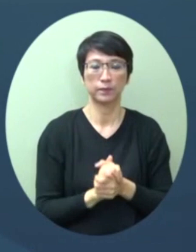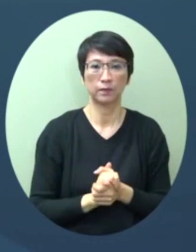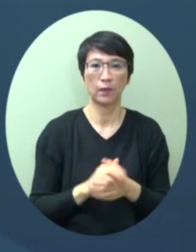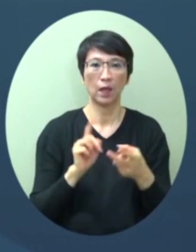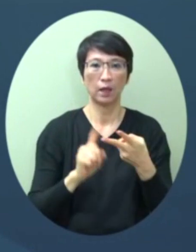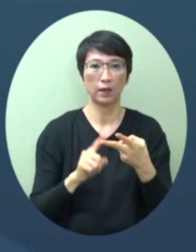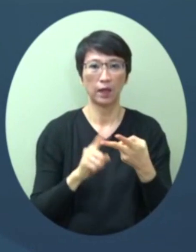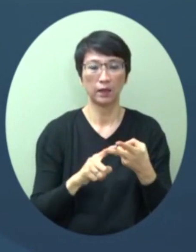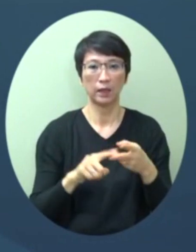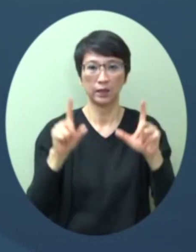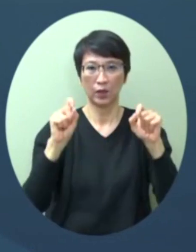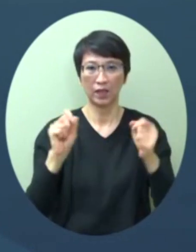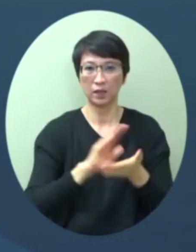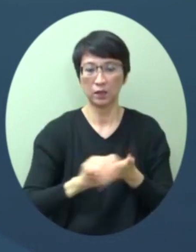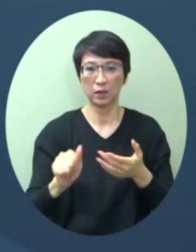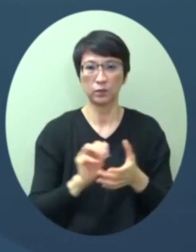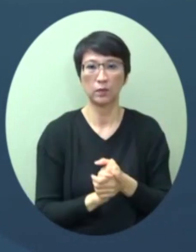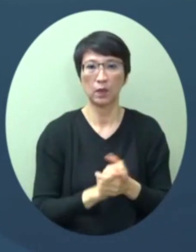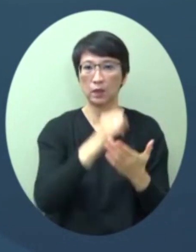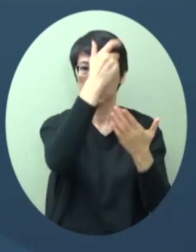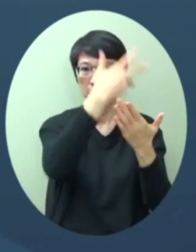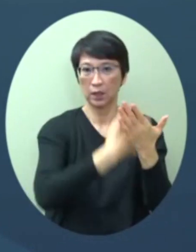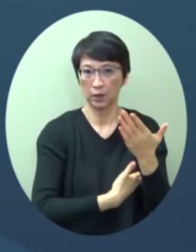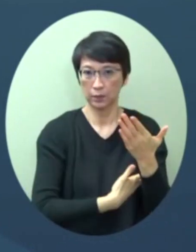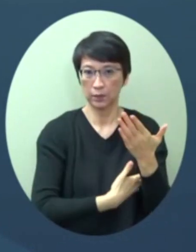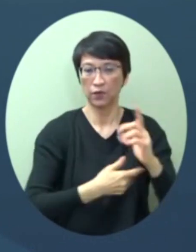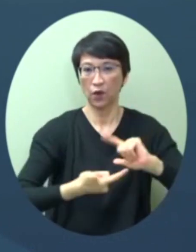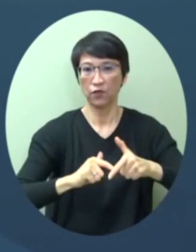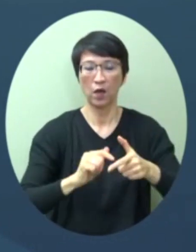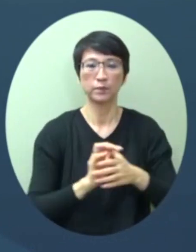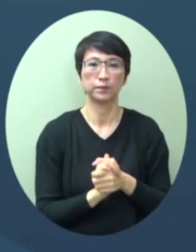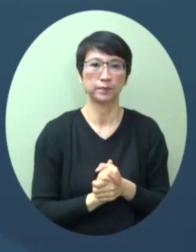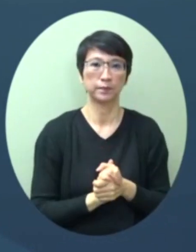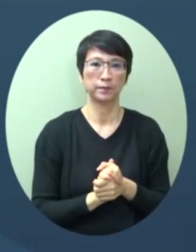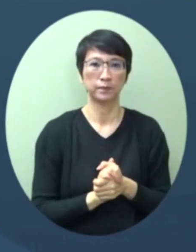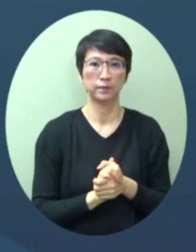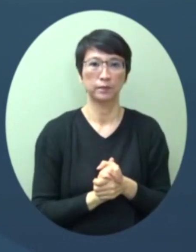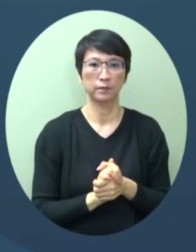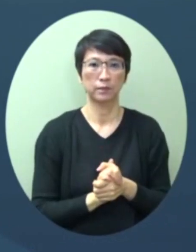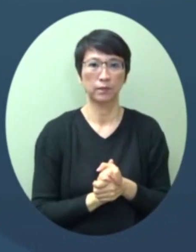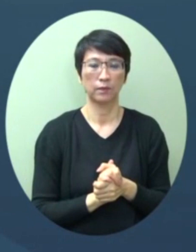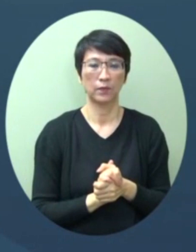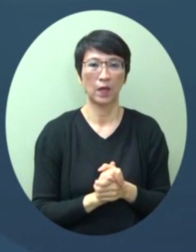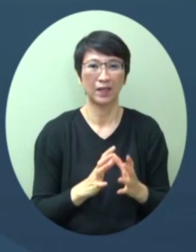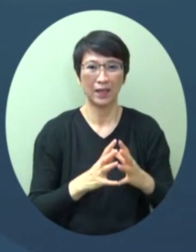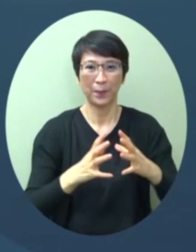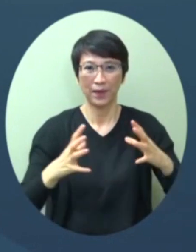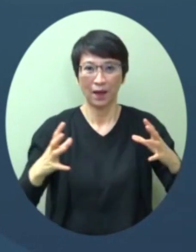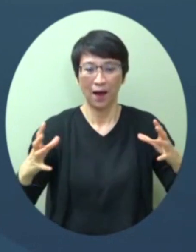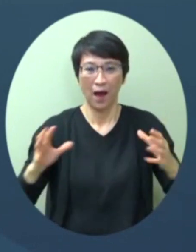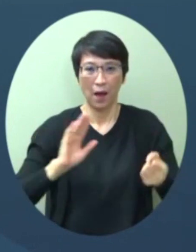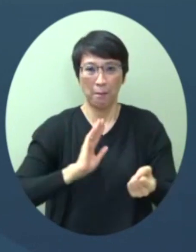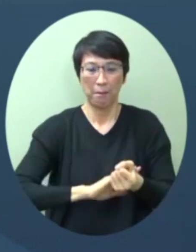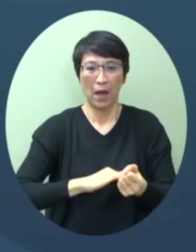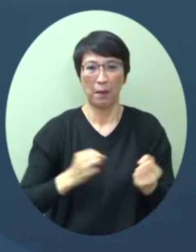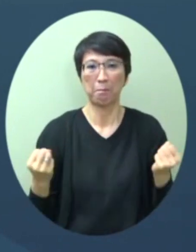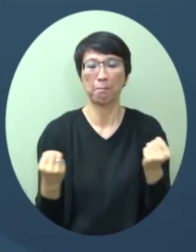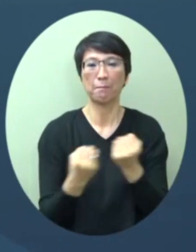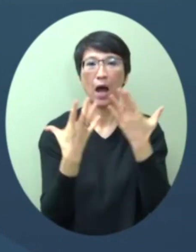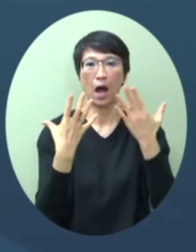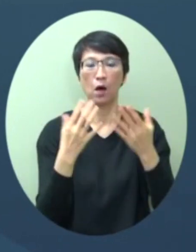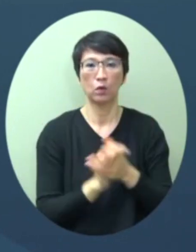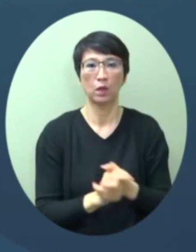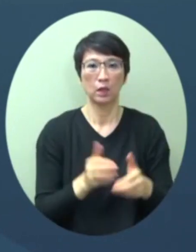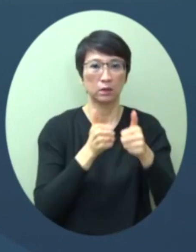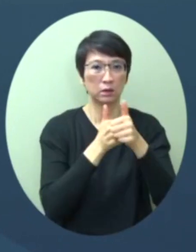第二个需要澄清的是策略和措施在这么大规模的疫情期间我们必